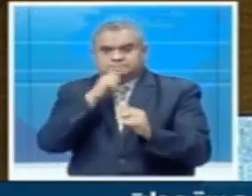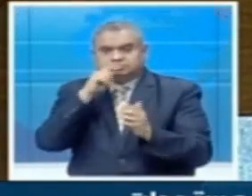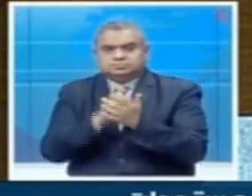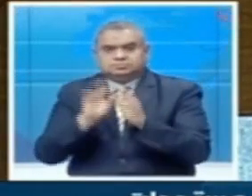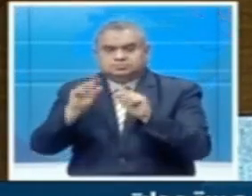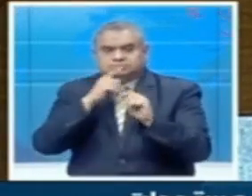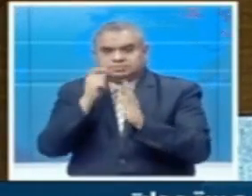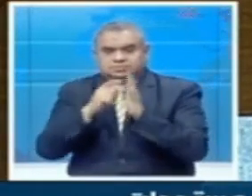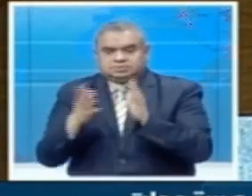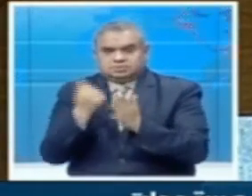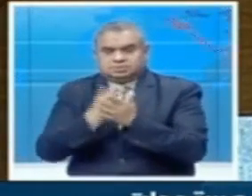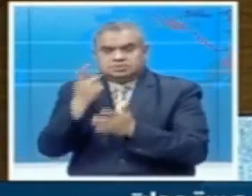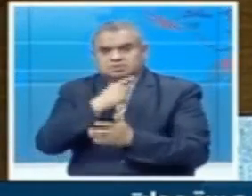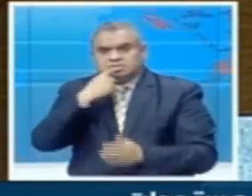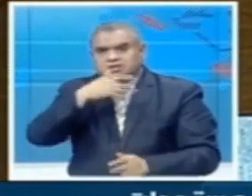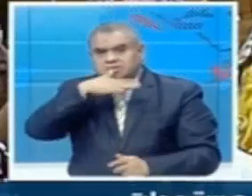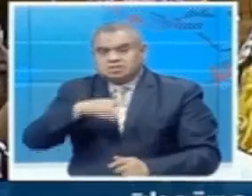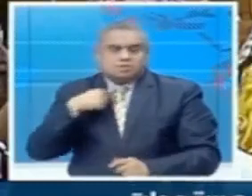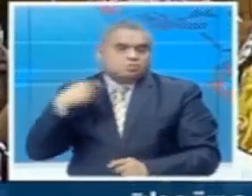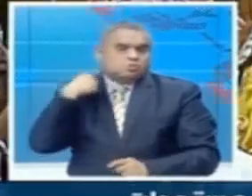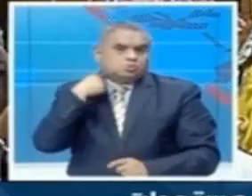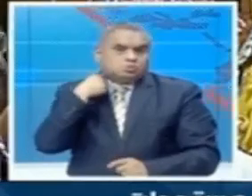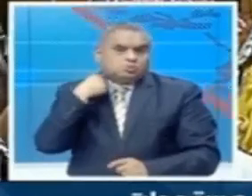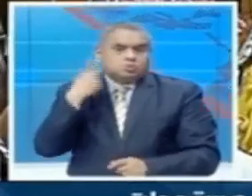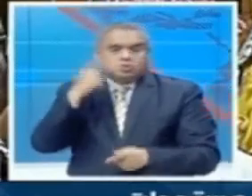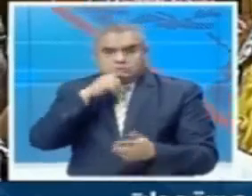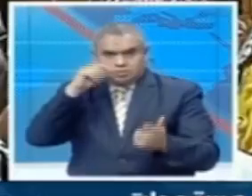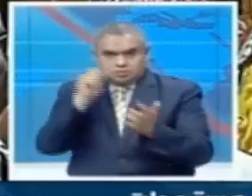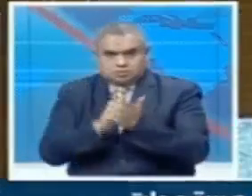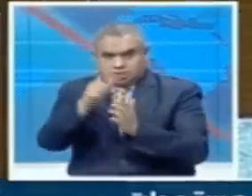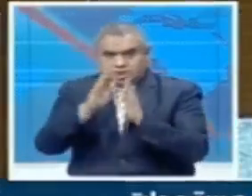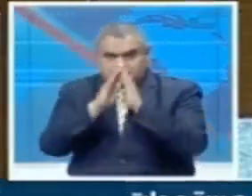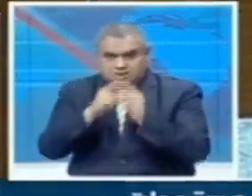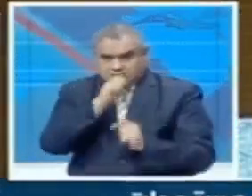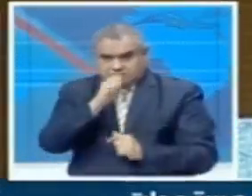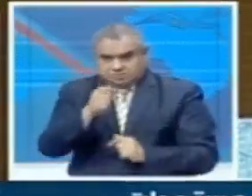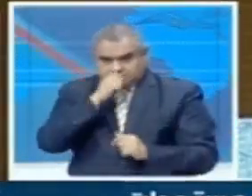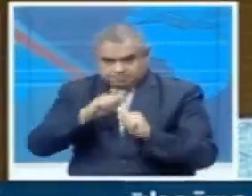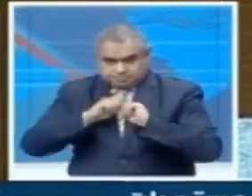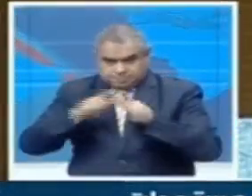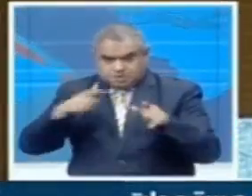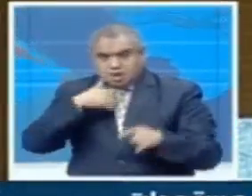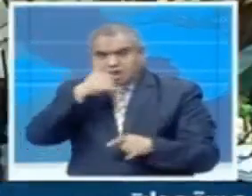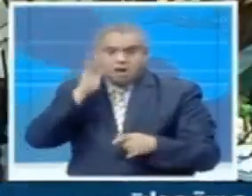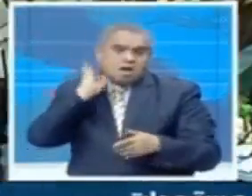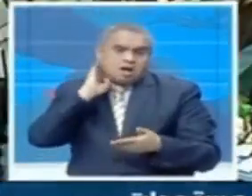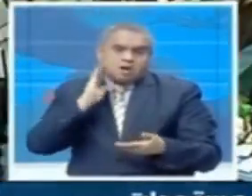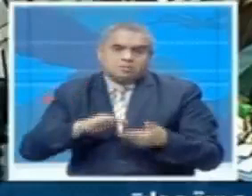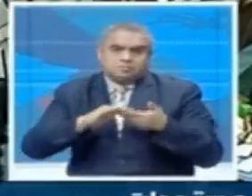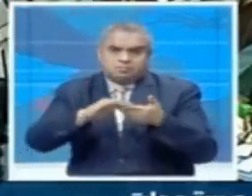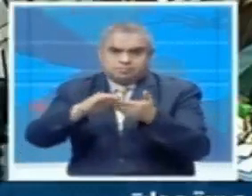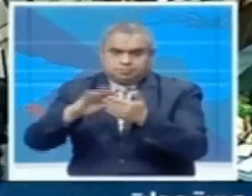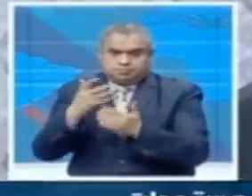يديه دماء الأبرياء. أكدت مصر خلال الجلسة على أهمية التضامن العربي لمواجهة تلك